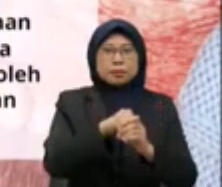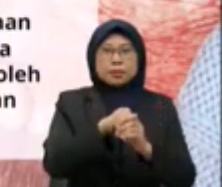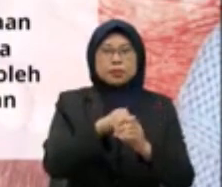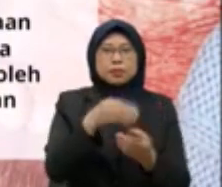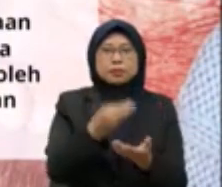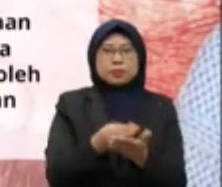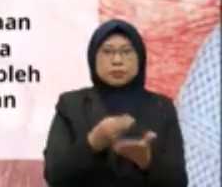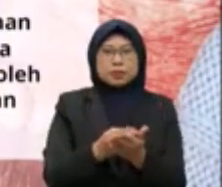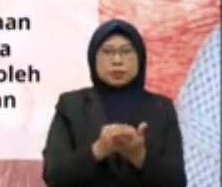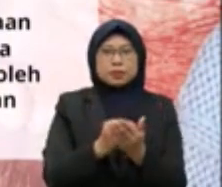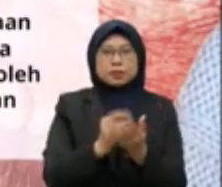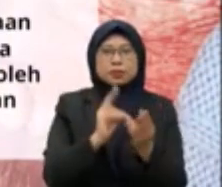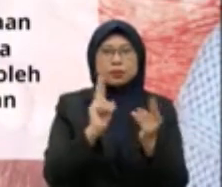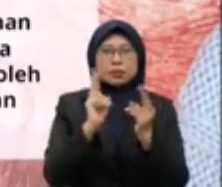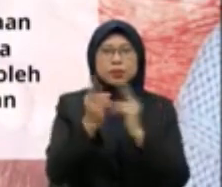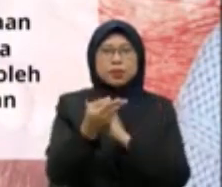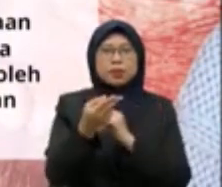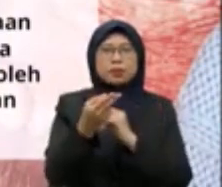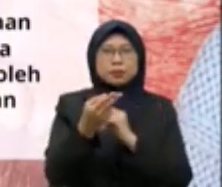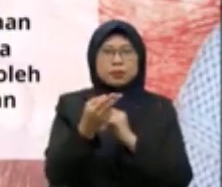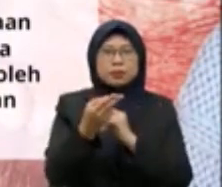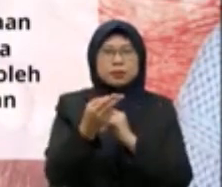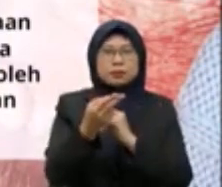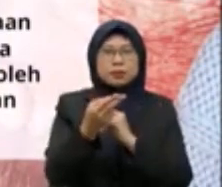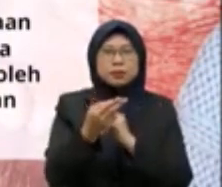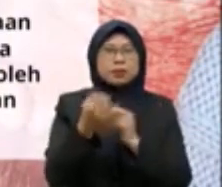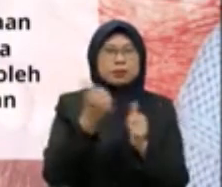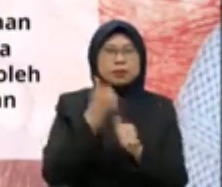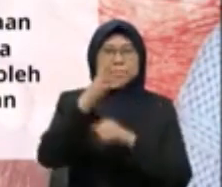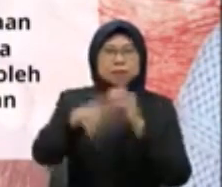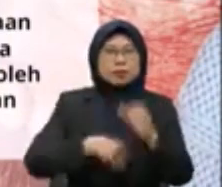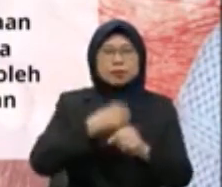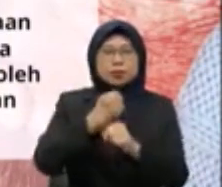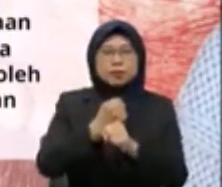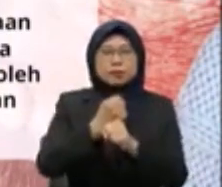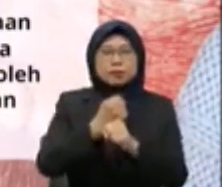kos pengubahsuaian bagi setiap tahun taksiran.